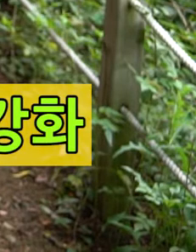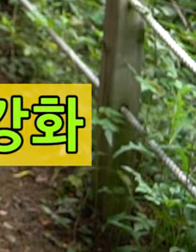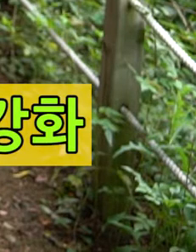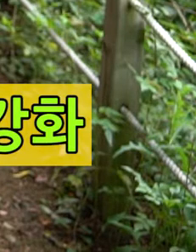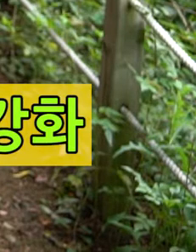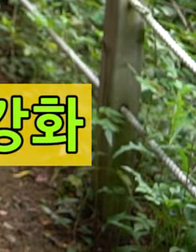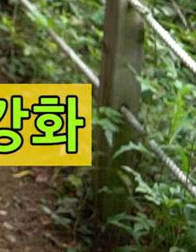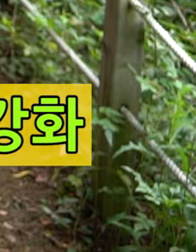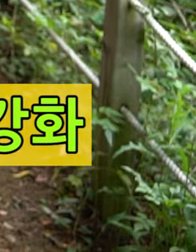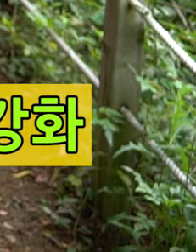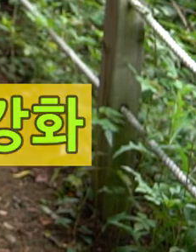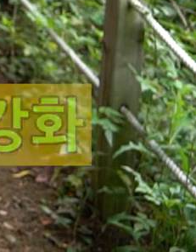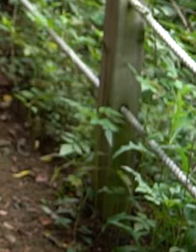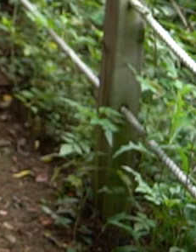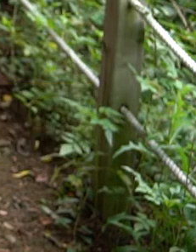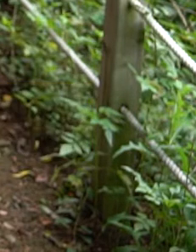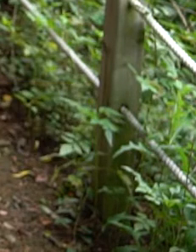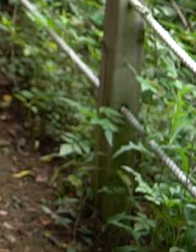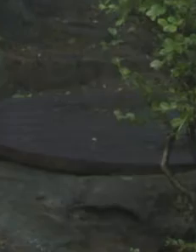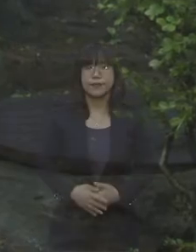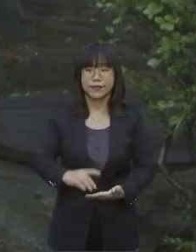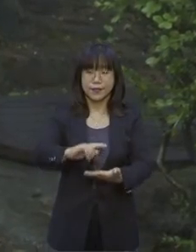본격적으로 방역활동에 나섭니다.